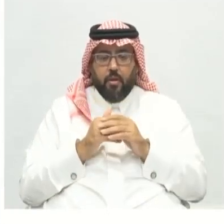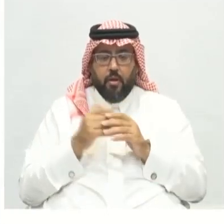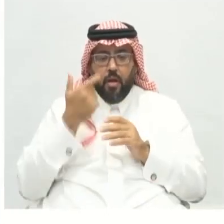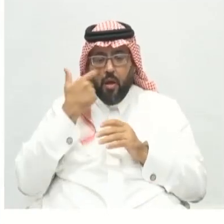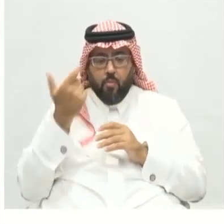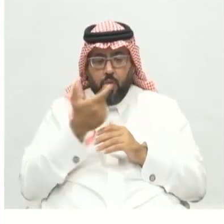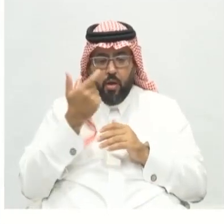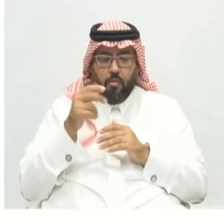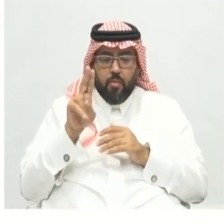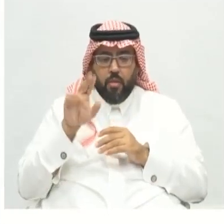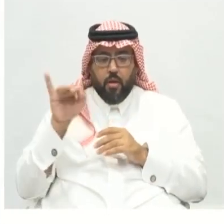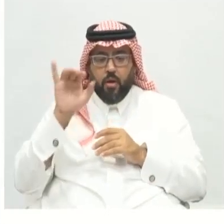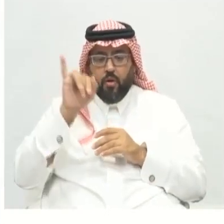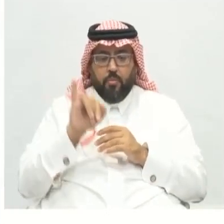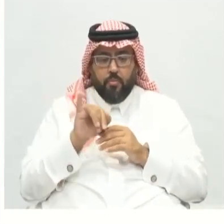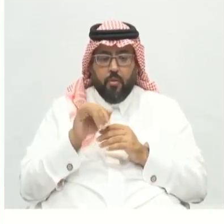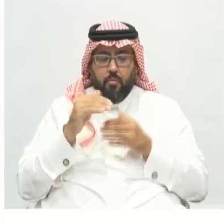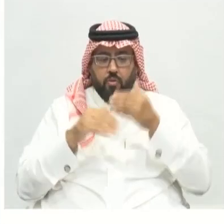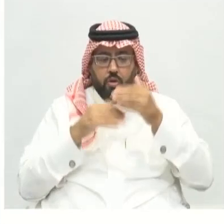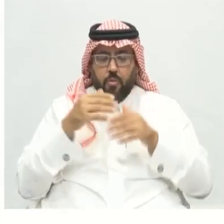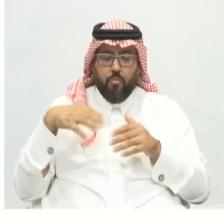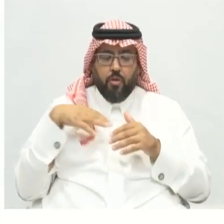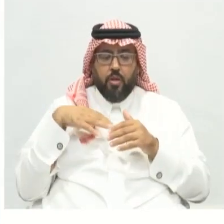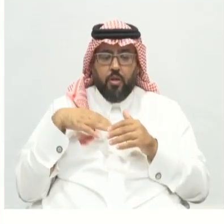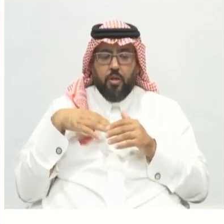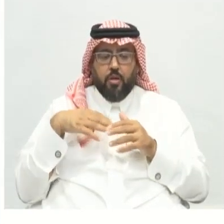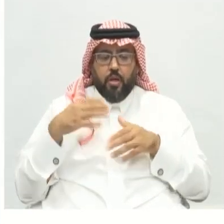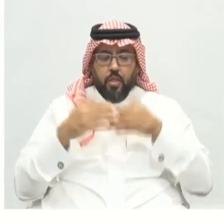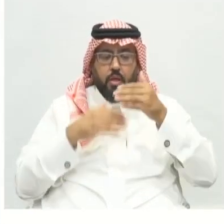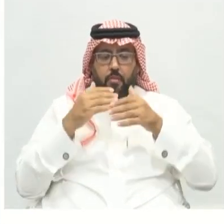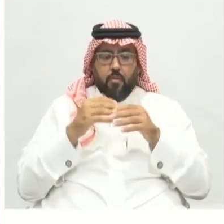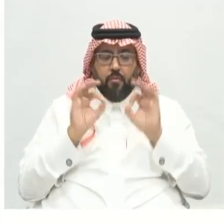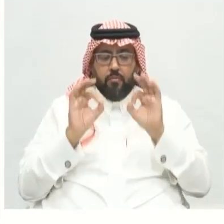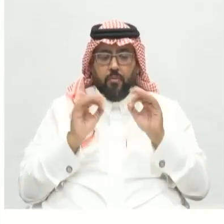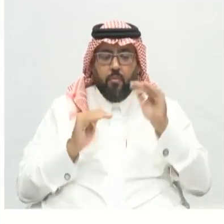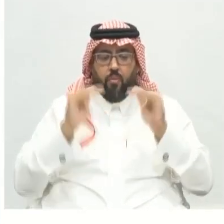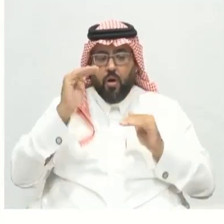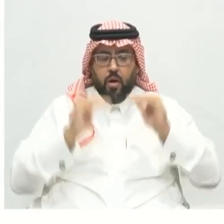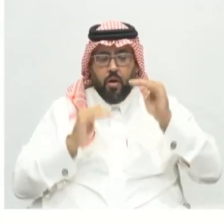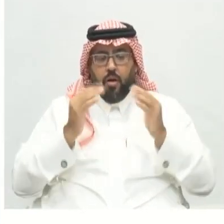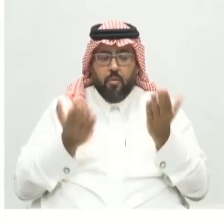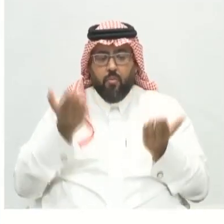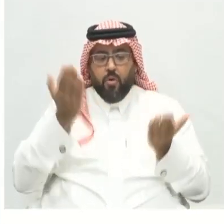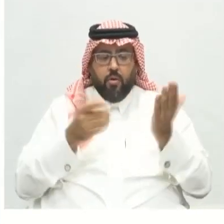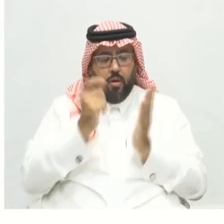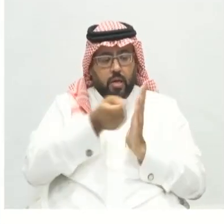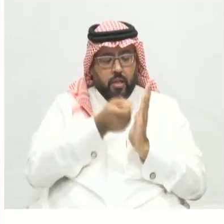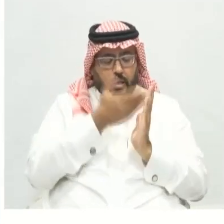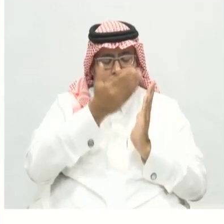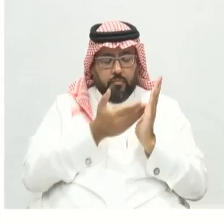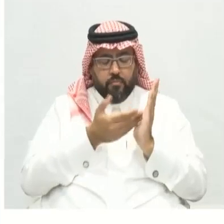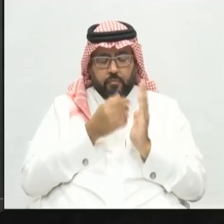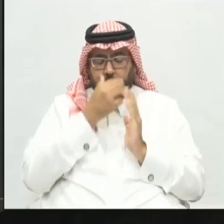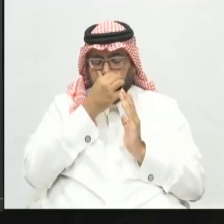المراقبه والتحكم يتابع فيها مدير المشروع التقدم والاداء ومقارنه مع الخطه المكتوبه